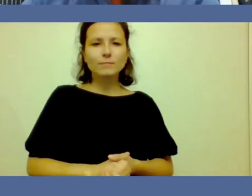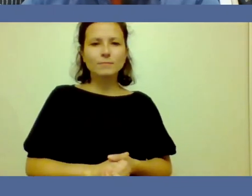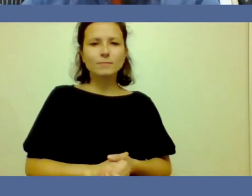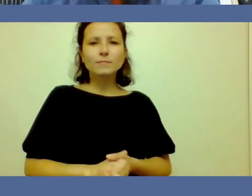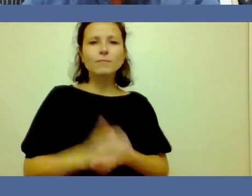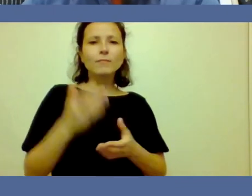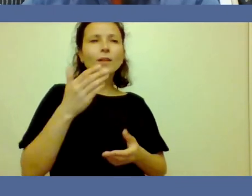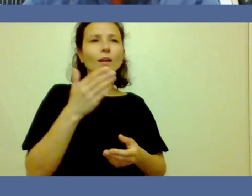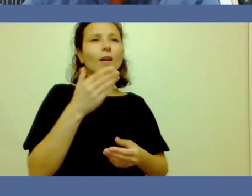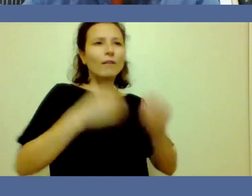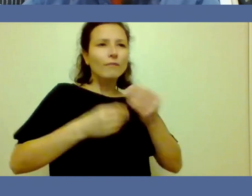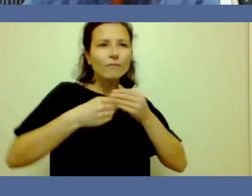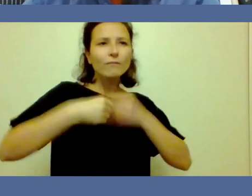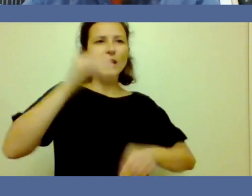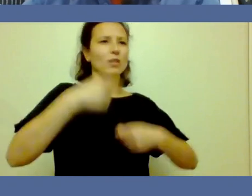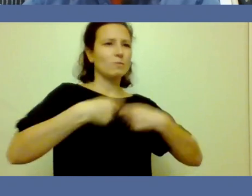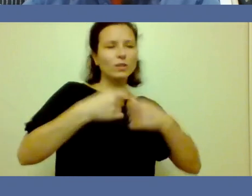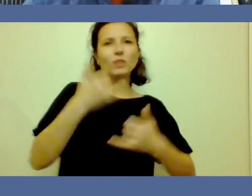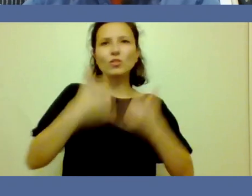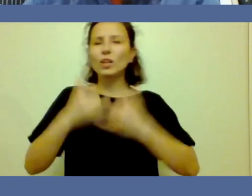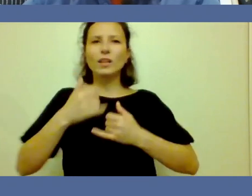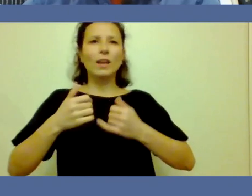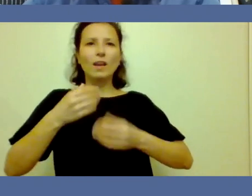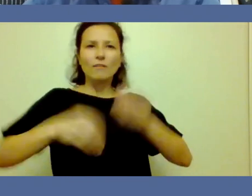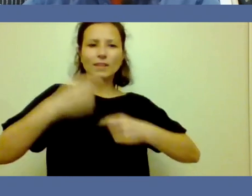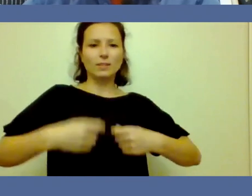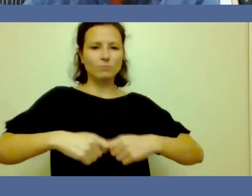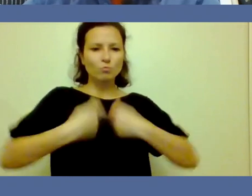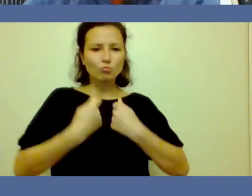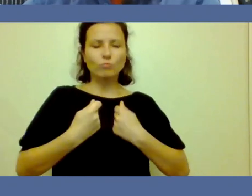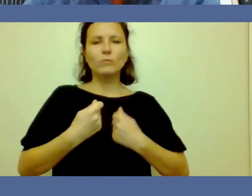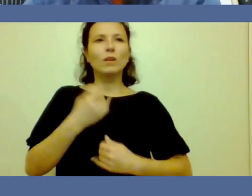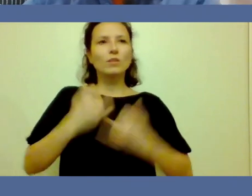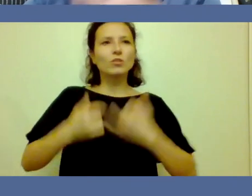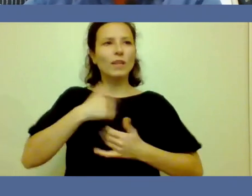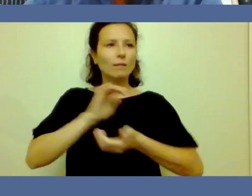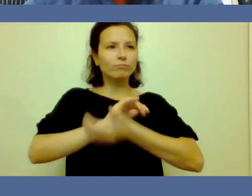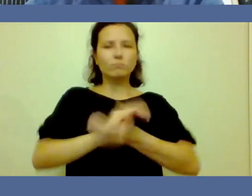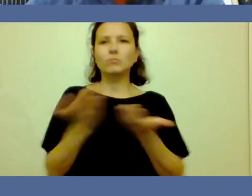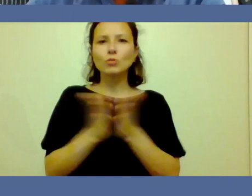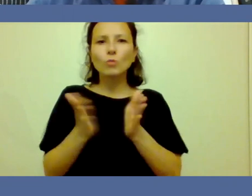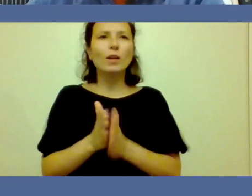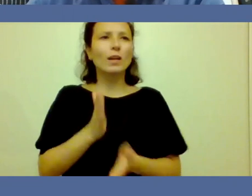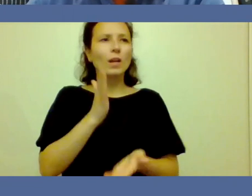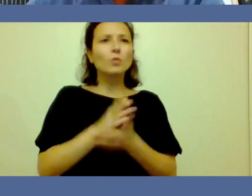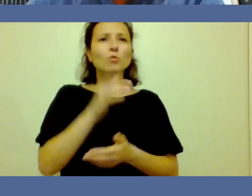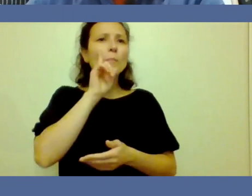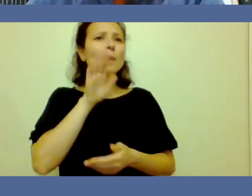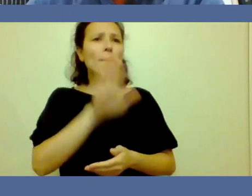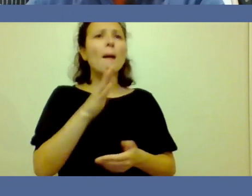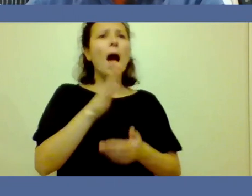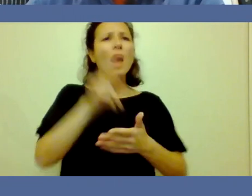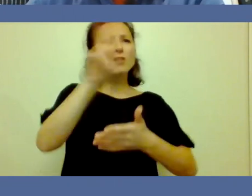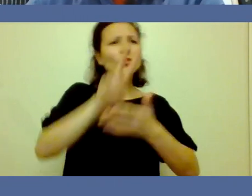presja taka, bo teraz wszyscy mi patrzą na ręce. Jak ja wydaję książkę, no to jak pan ma miliony czytelników, no to pan ma